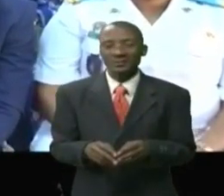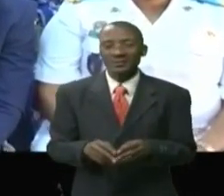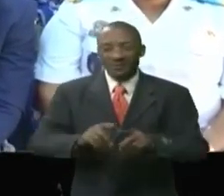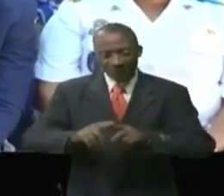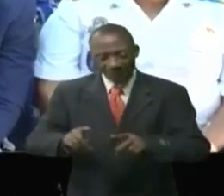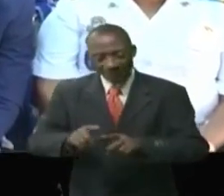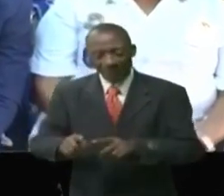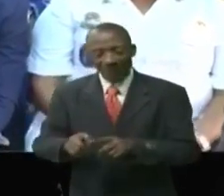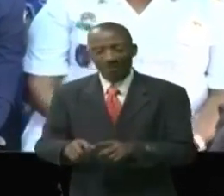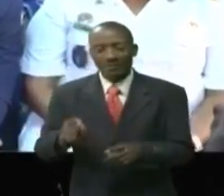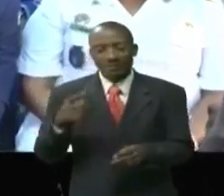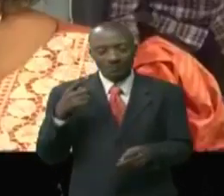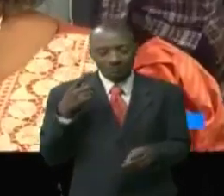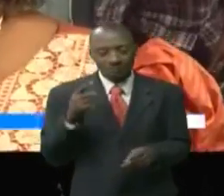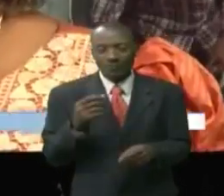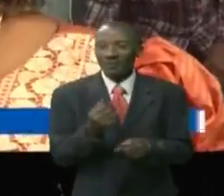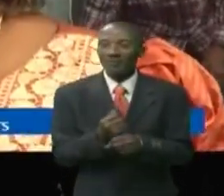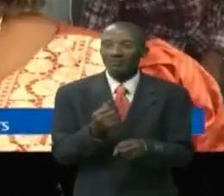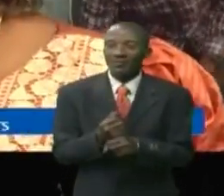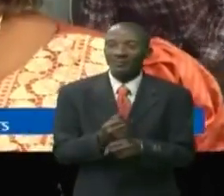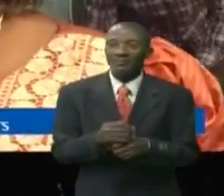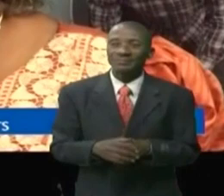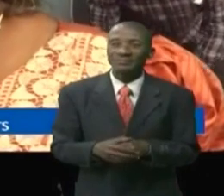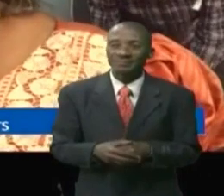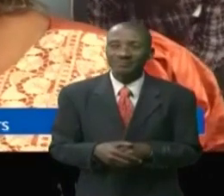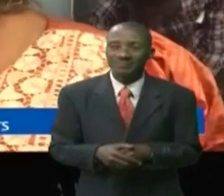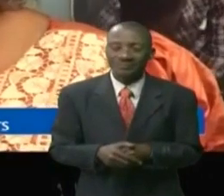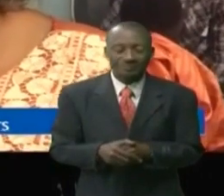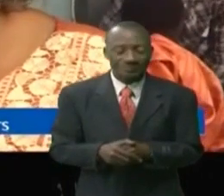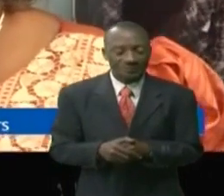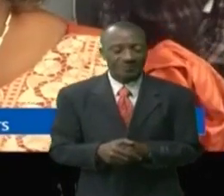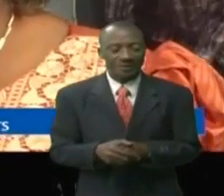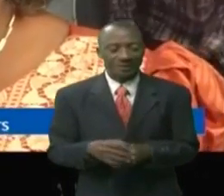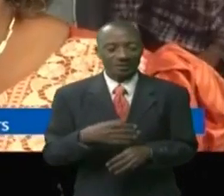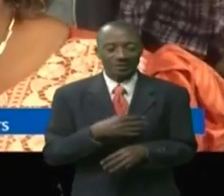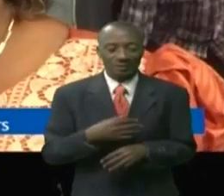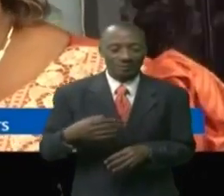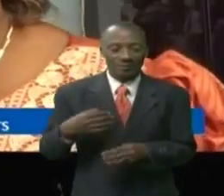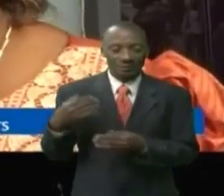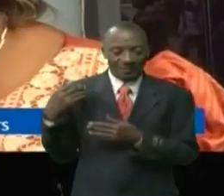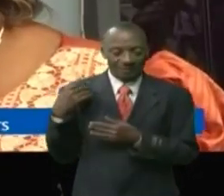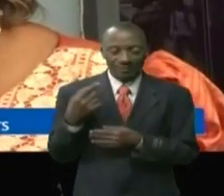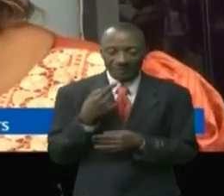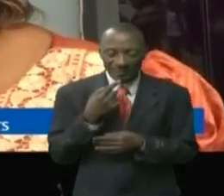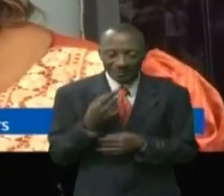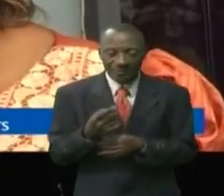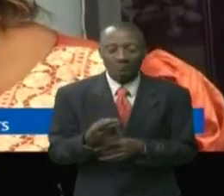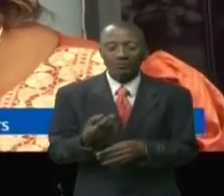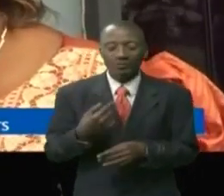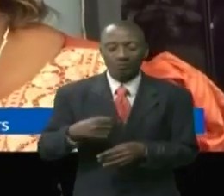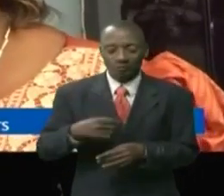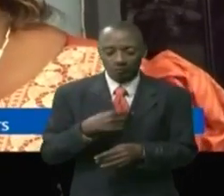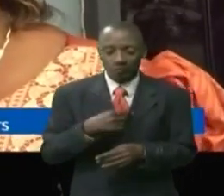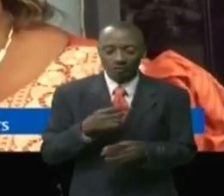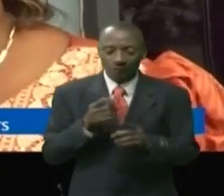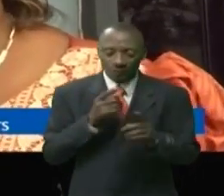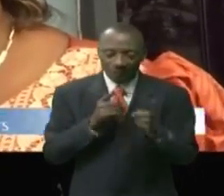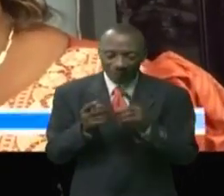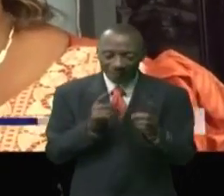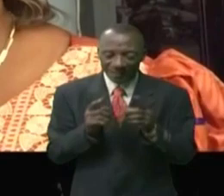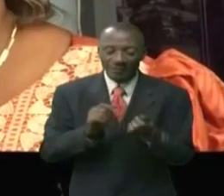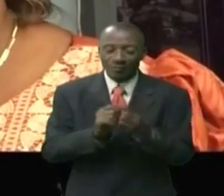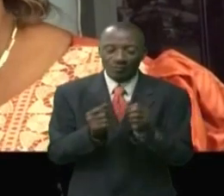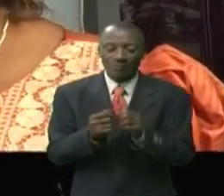positive la Fondation des femmes de droit n'a pas n'a pas une discrimination de femmes et alors je tiens aussi à nous informer que nous allons